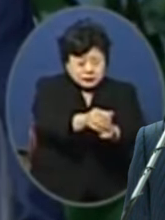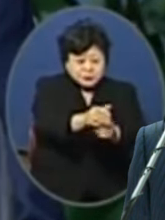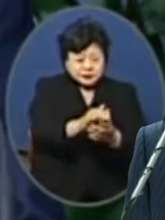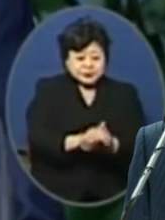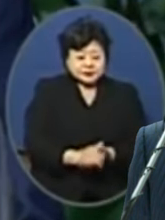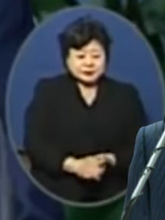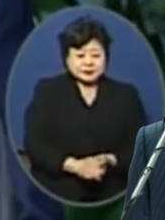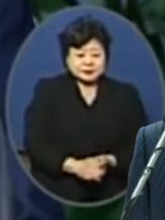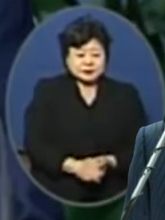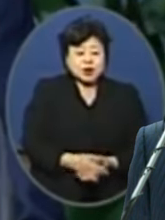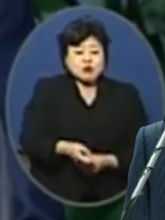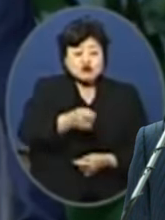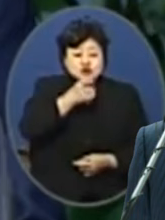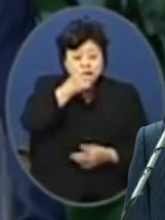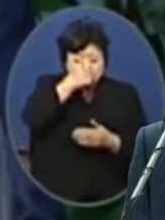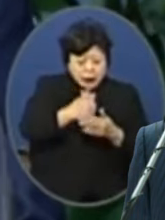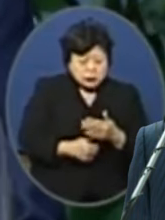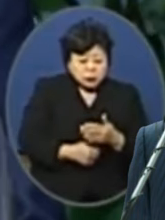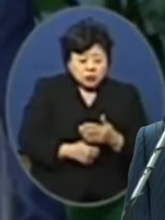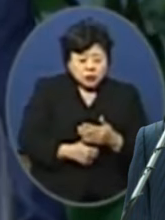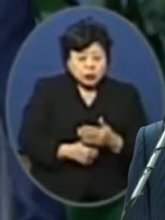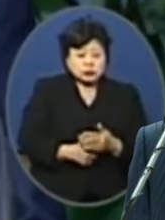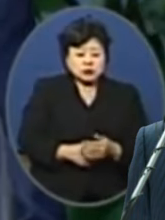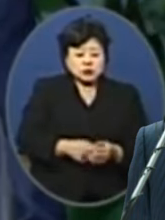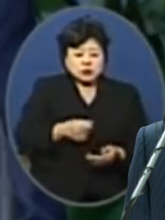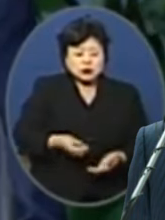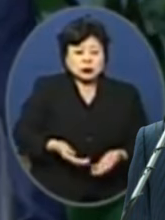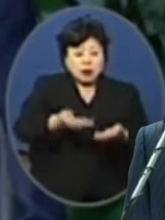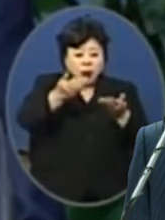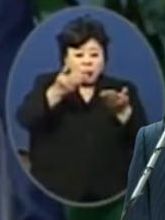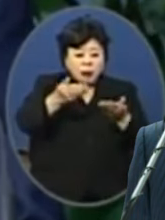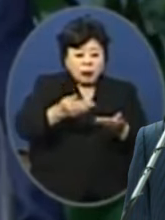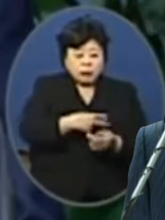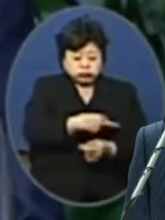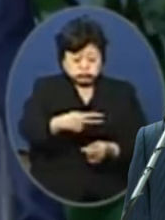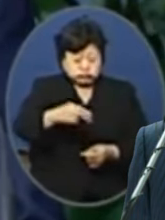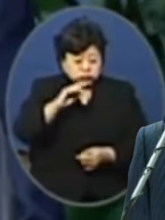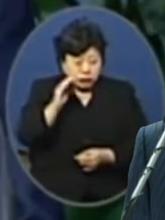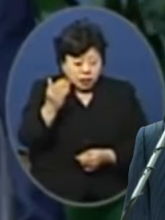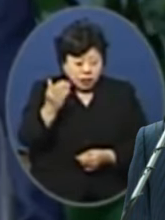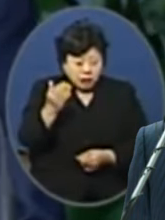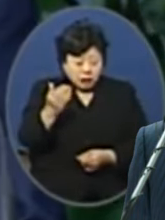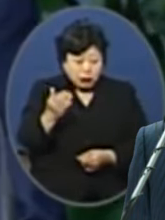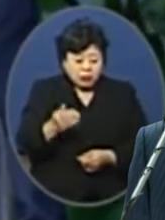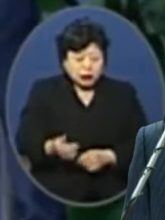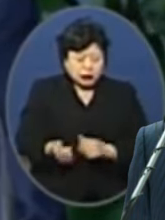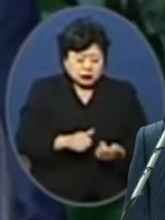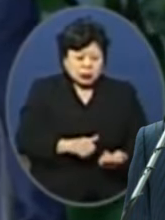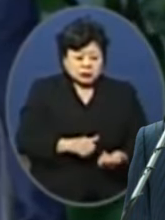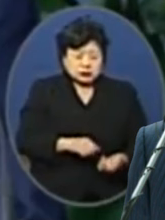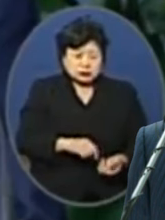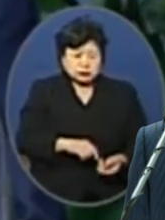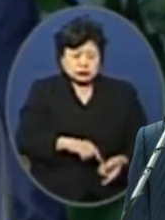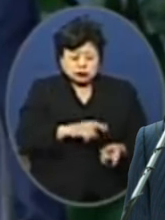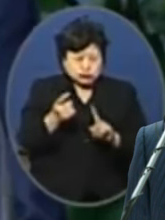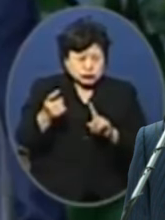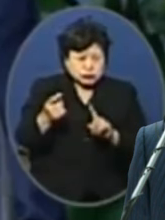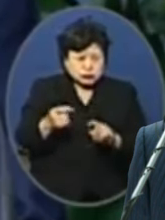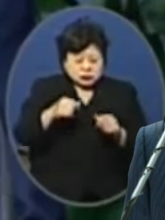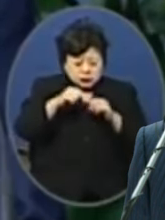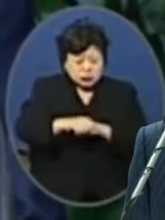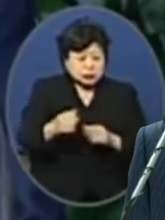맡기면 물이 그 사람을 띄워주는 것처럼 자기는 살든지 죽든지 하든지